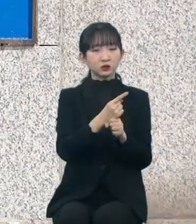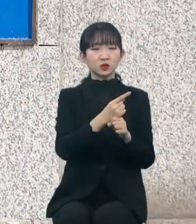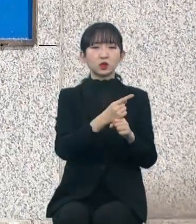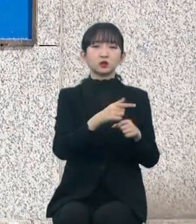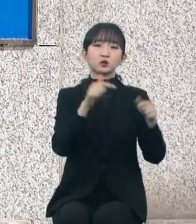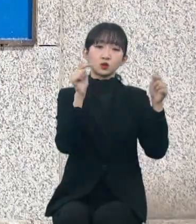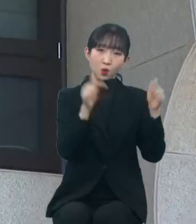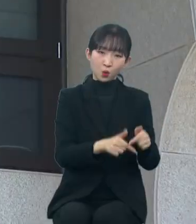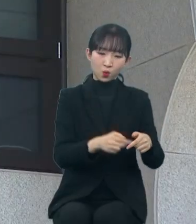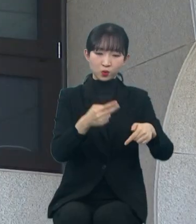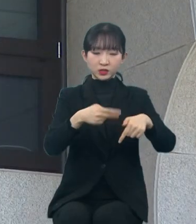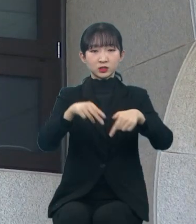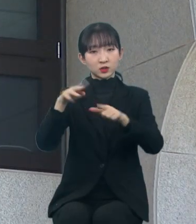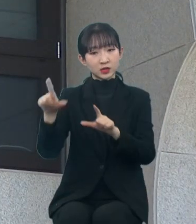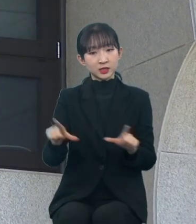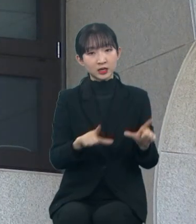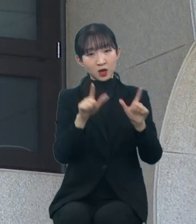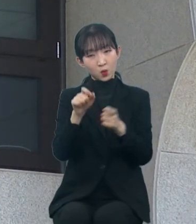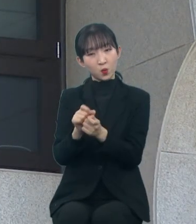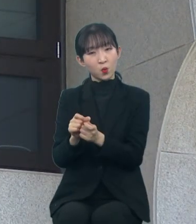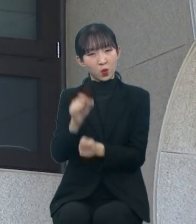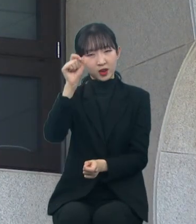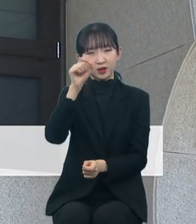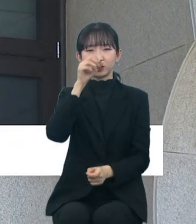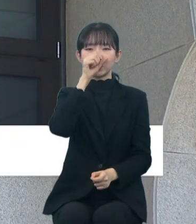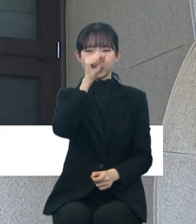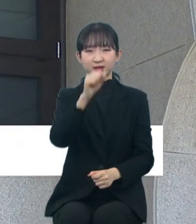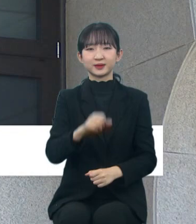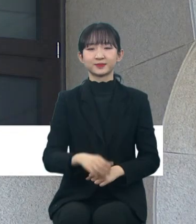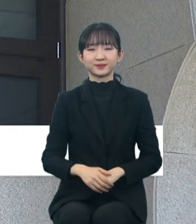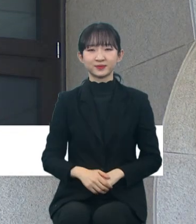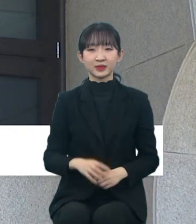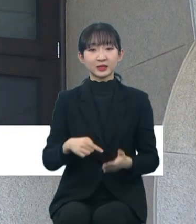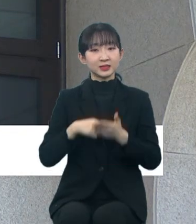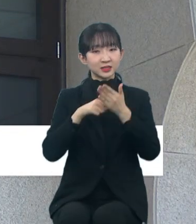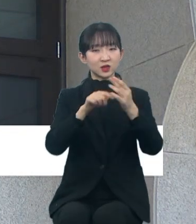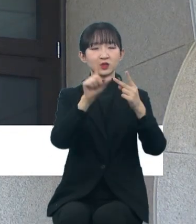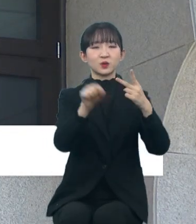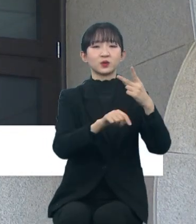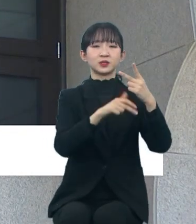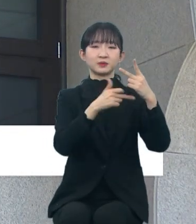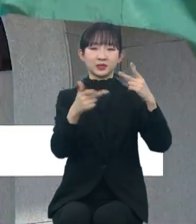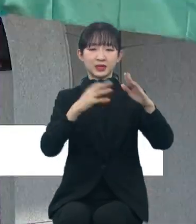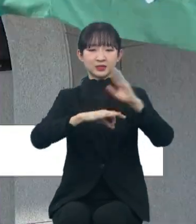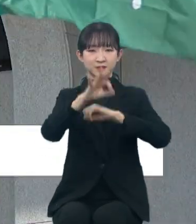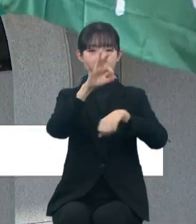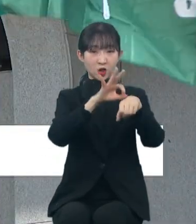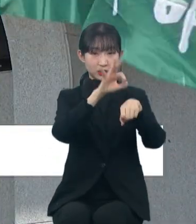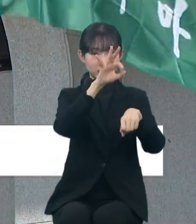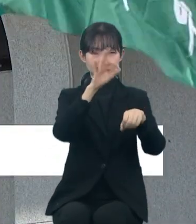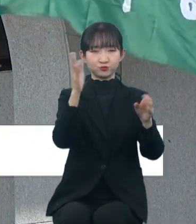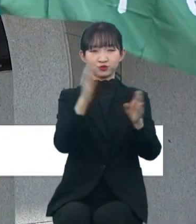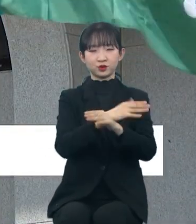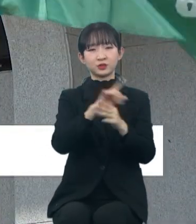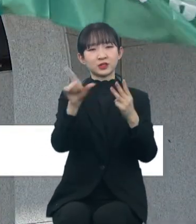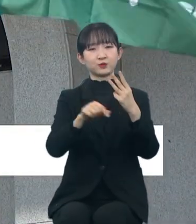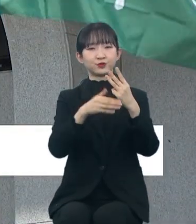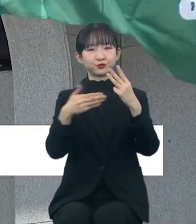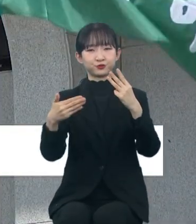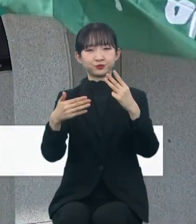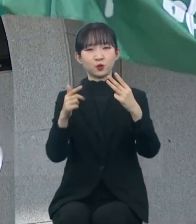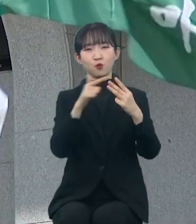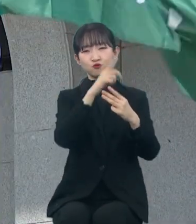거주 기간은 길수록 선정에 유리합니다. 신청은 2월 17일 오전 10시부터 3월 9일 오후